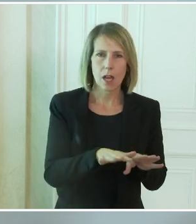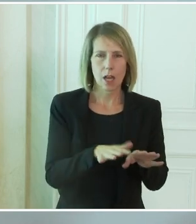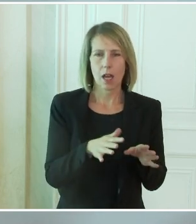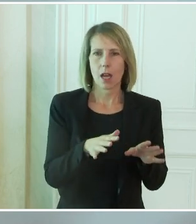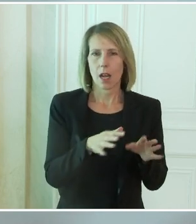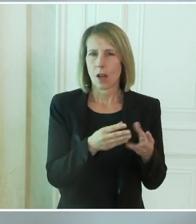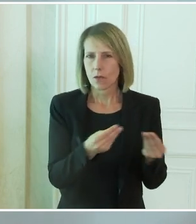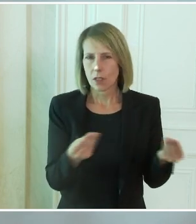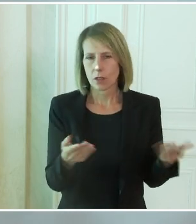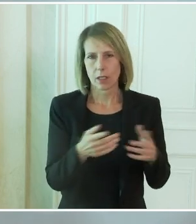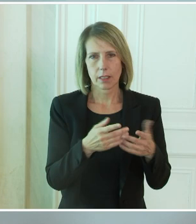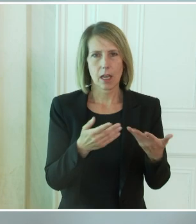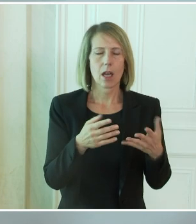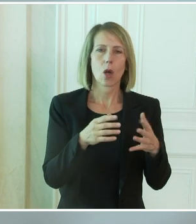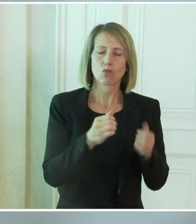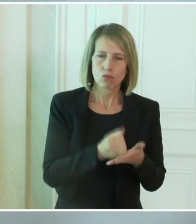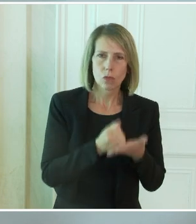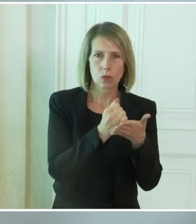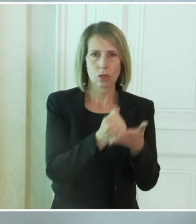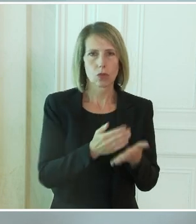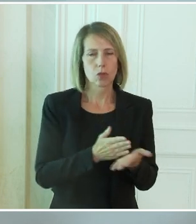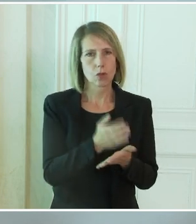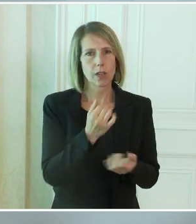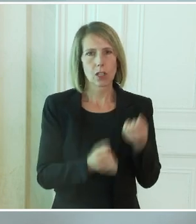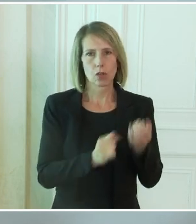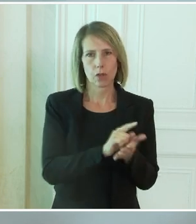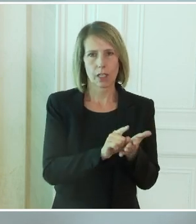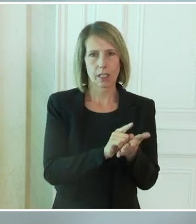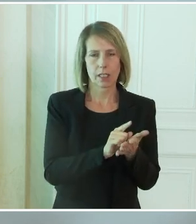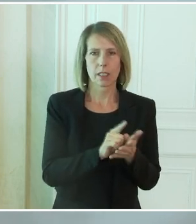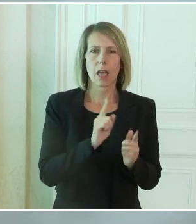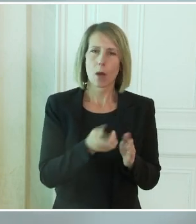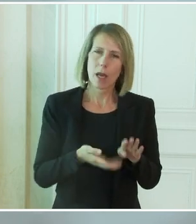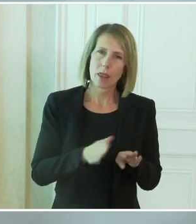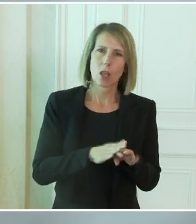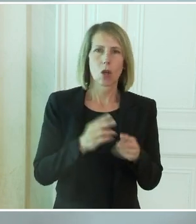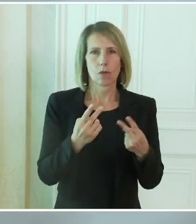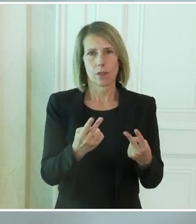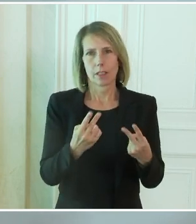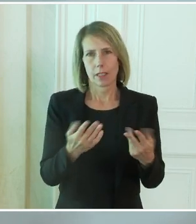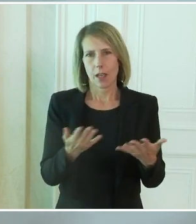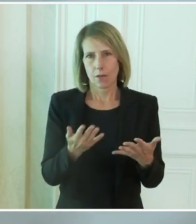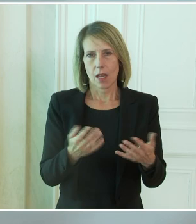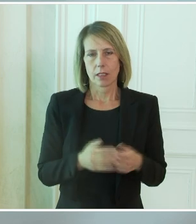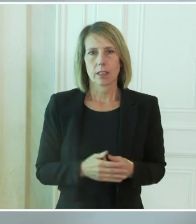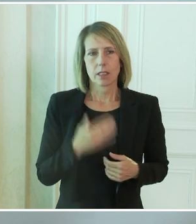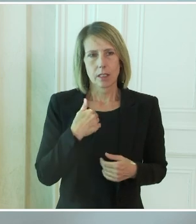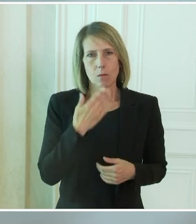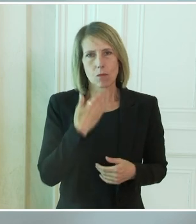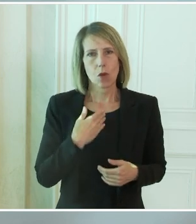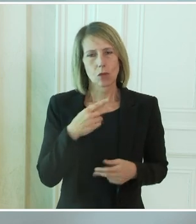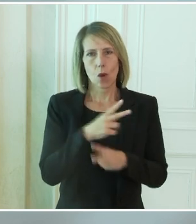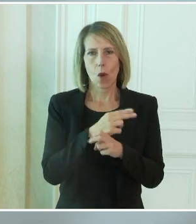der Ukraine in diesen schwierigen Zeiten. Aber was noch wichtiger ist, ich möchte mich an das österreichische